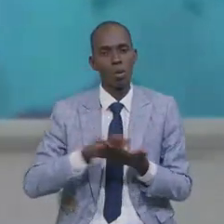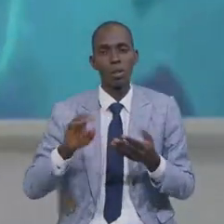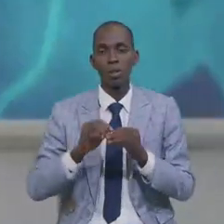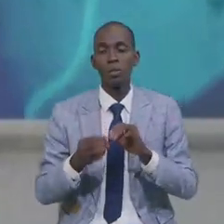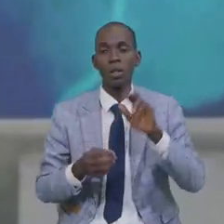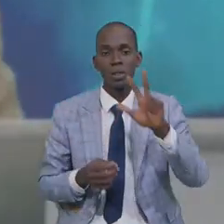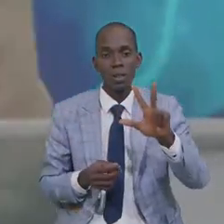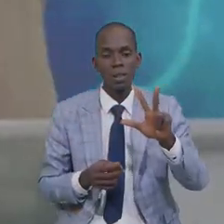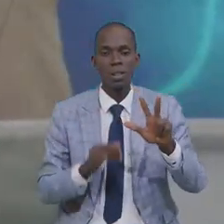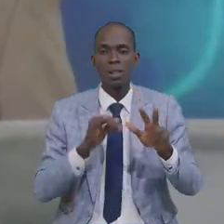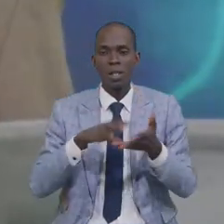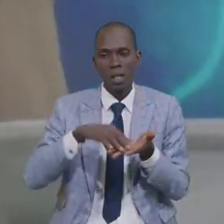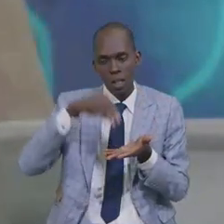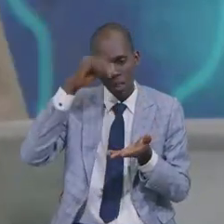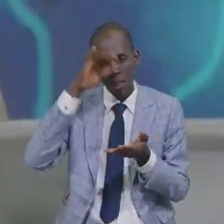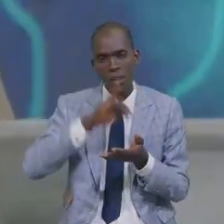Troisième point,